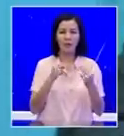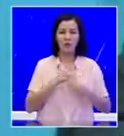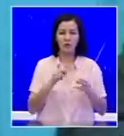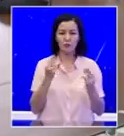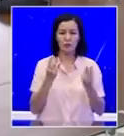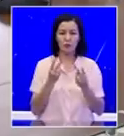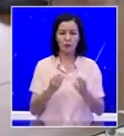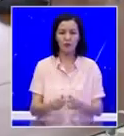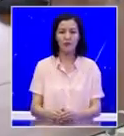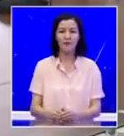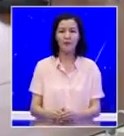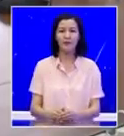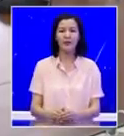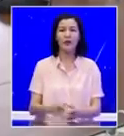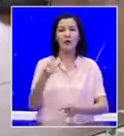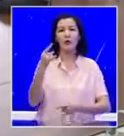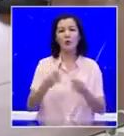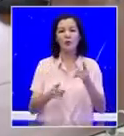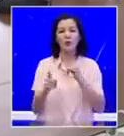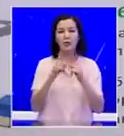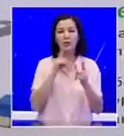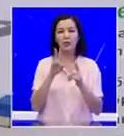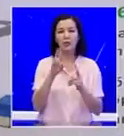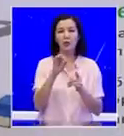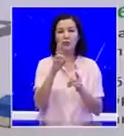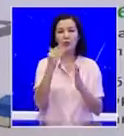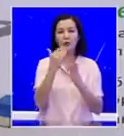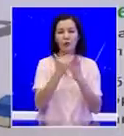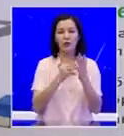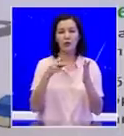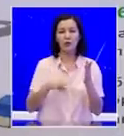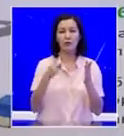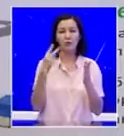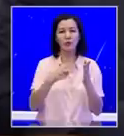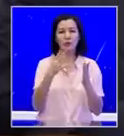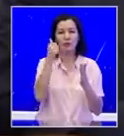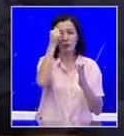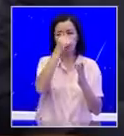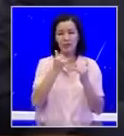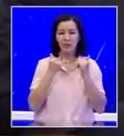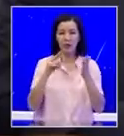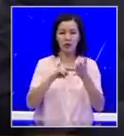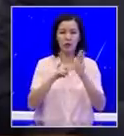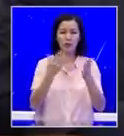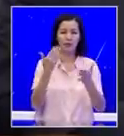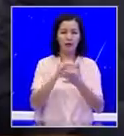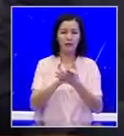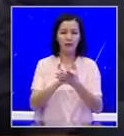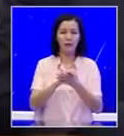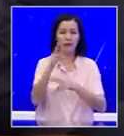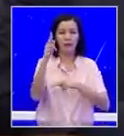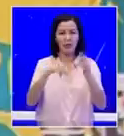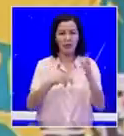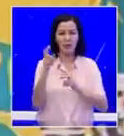істеңіздер. Онлайн жиында Нұрлы жол мемлекеттік бағдарламасының 2020-2025 жылға арналған жоспары таныстырылды. Индустрия